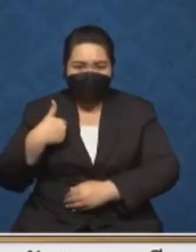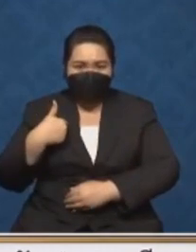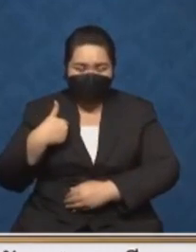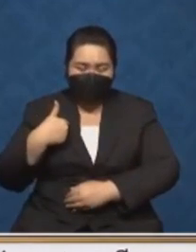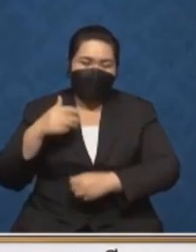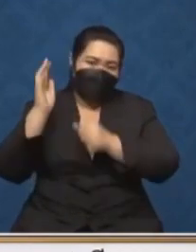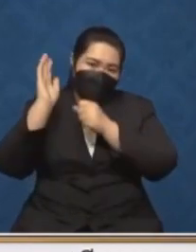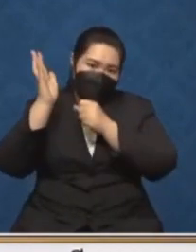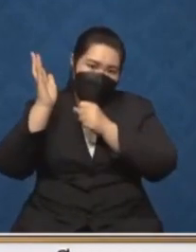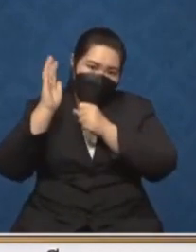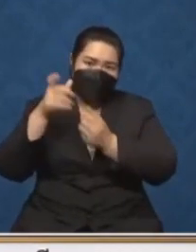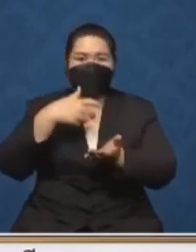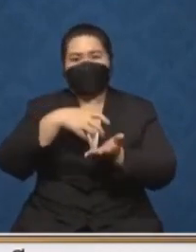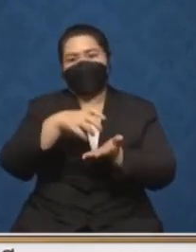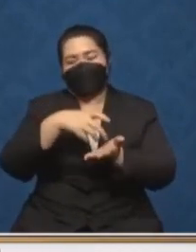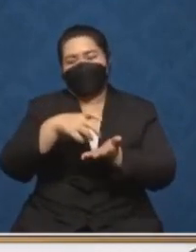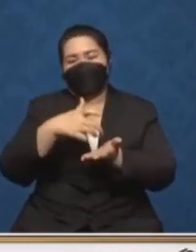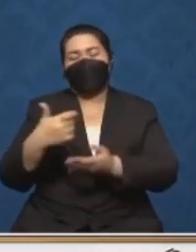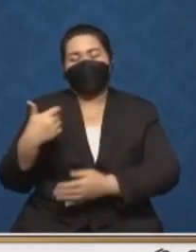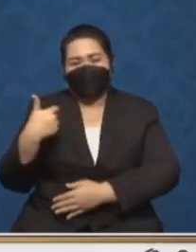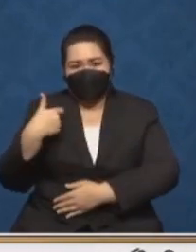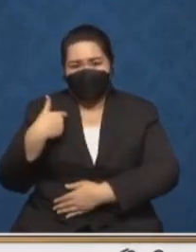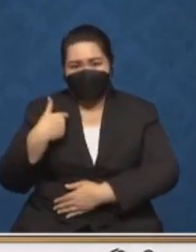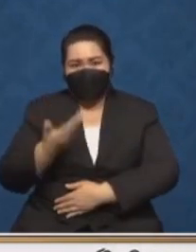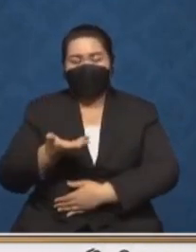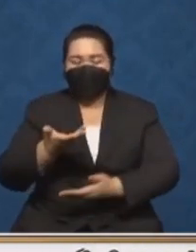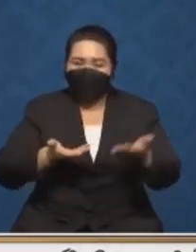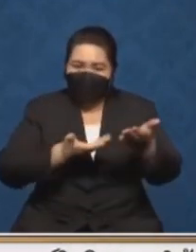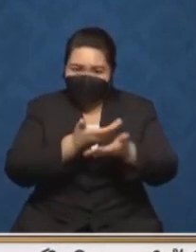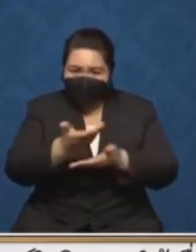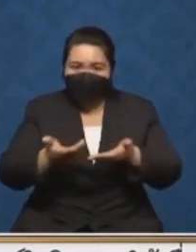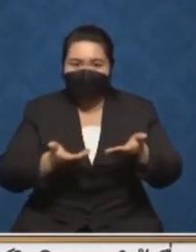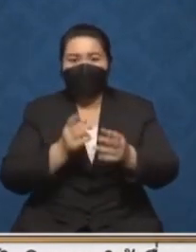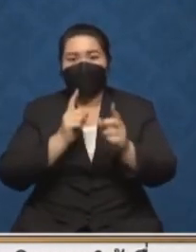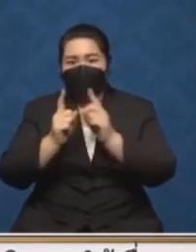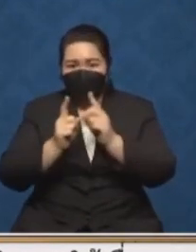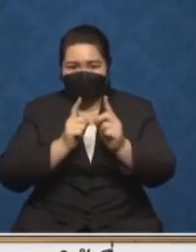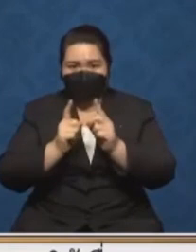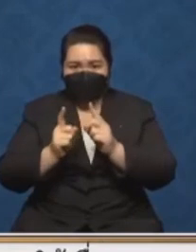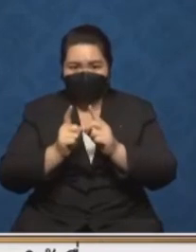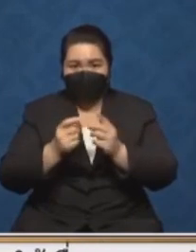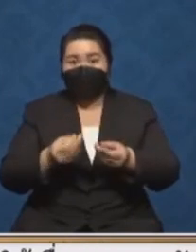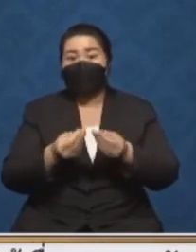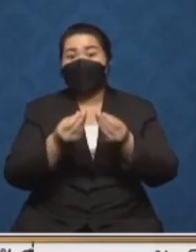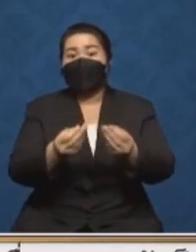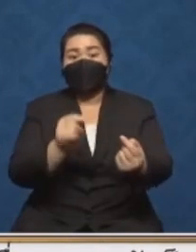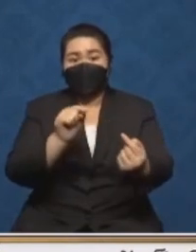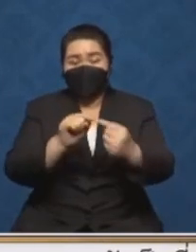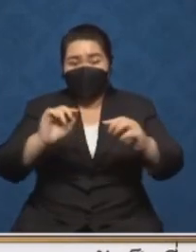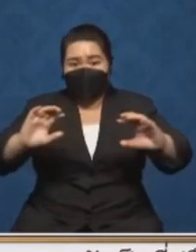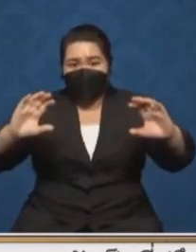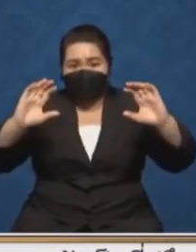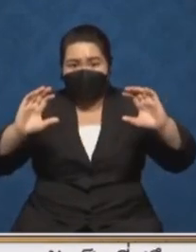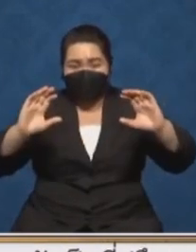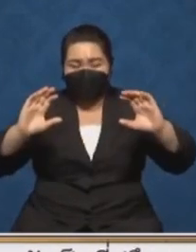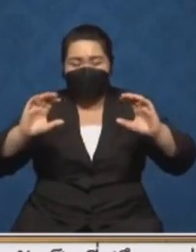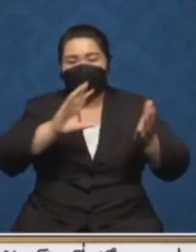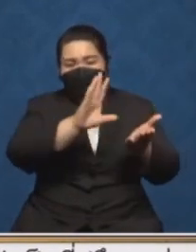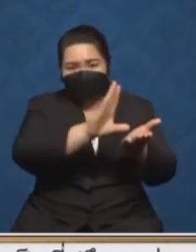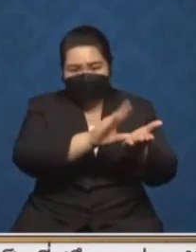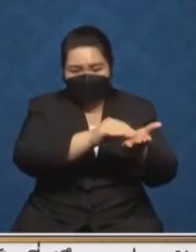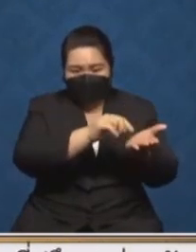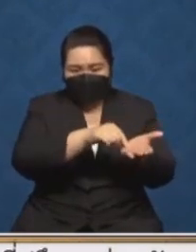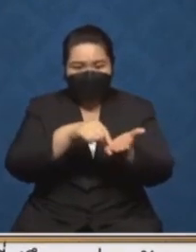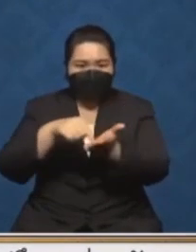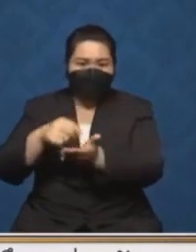แดงความคิดถิน พิจารณาเพื่อให้รัฐบาลนำไปดำเนินการ